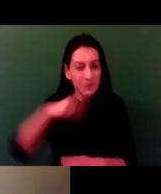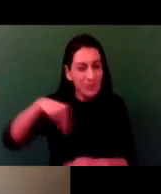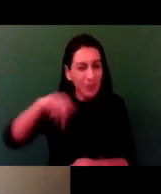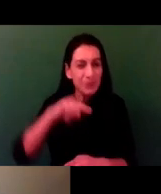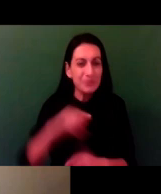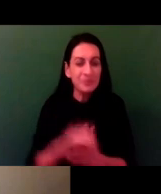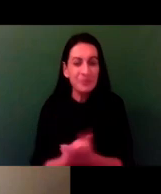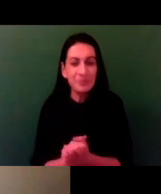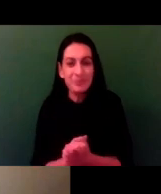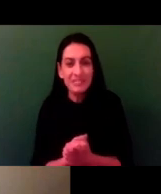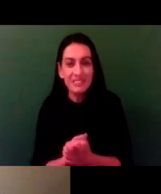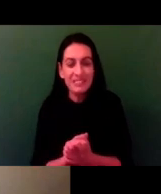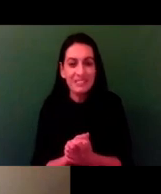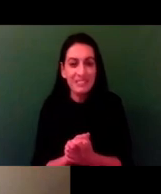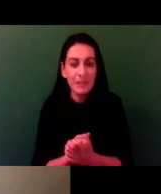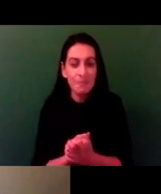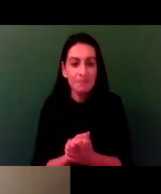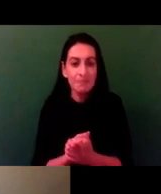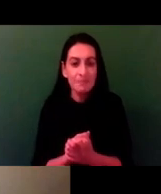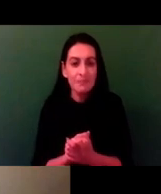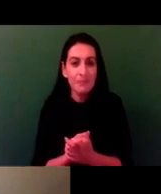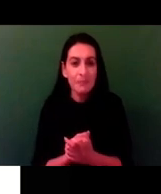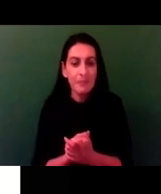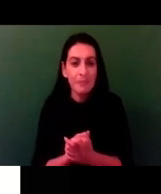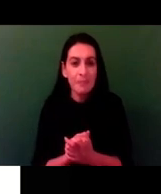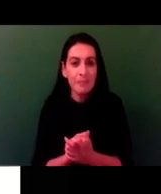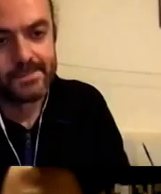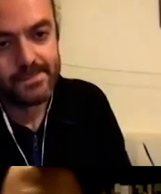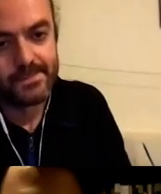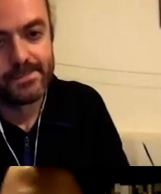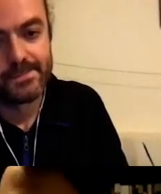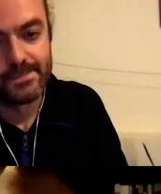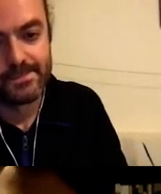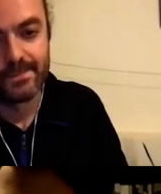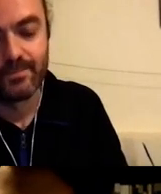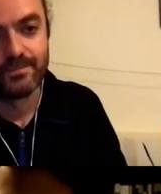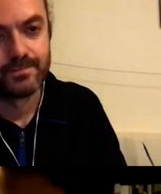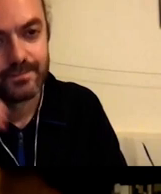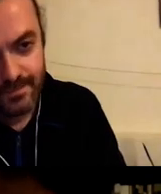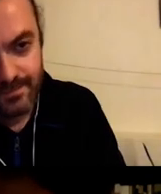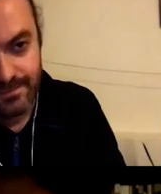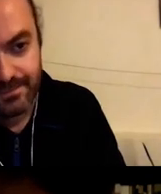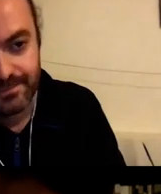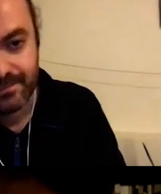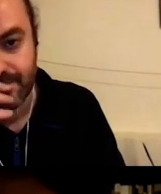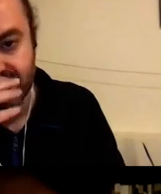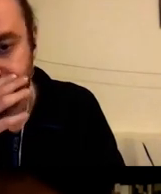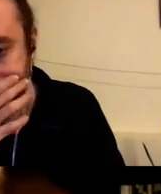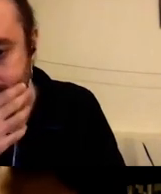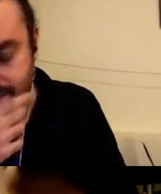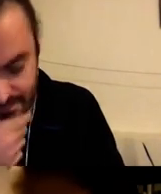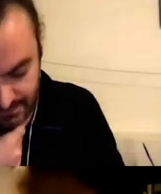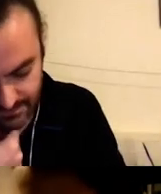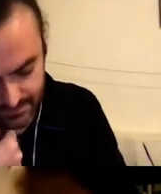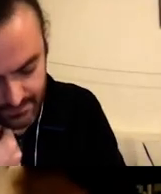söyleyebiliyorum. Şey diyeceğim yani niyet edilen şeyle sonuç arasında da bir böyle uçurum oluyor ya işte. Hani çok iyi niyetlerle çıkılıyor,